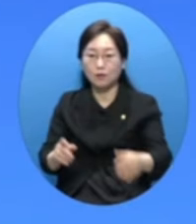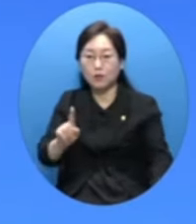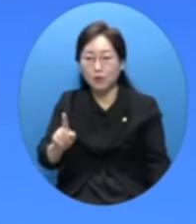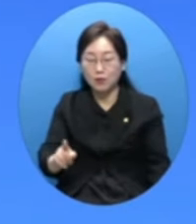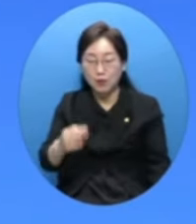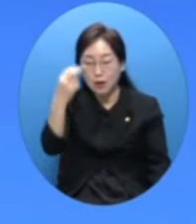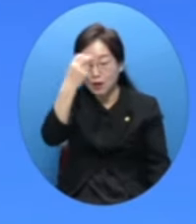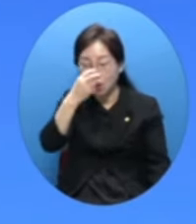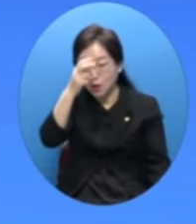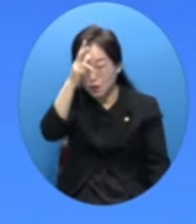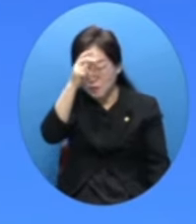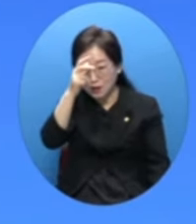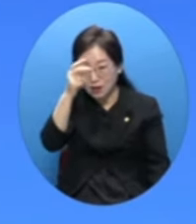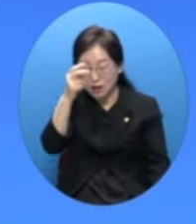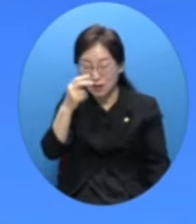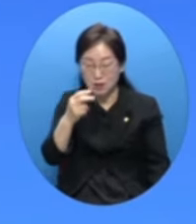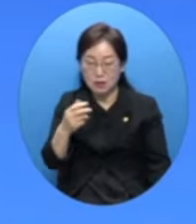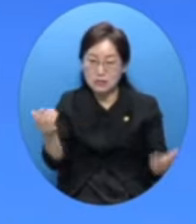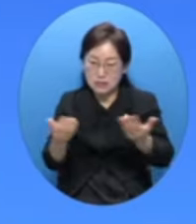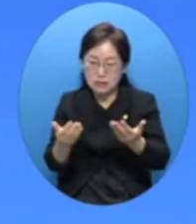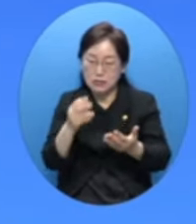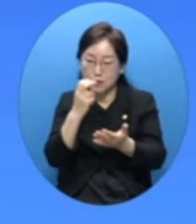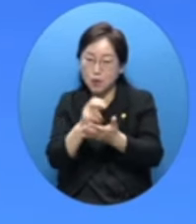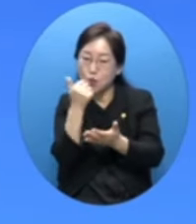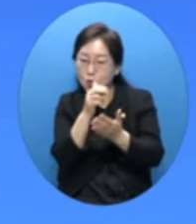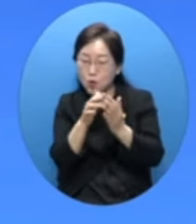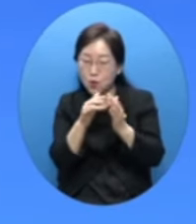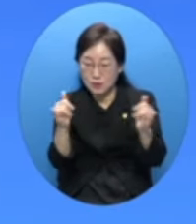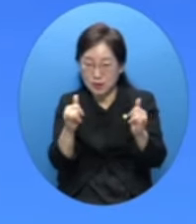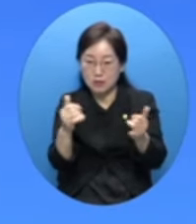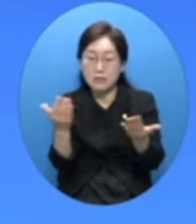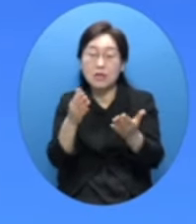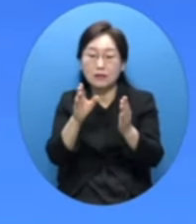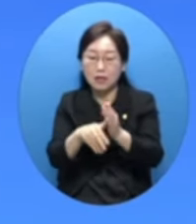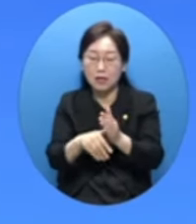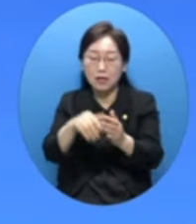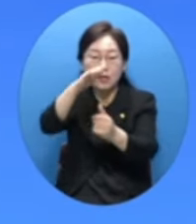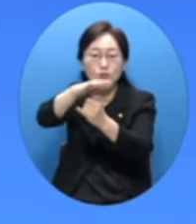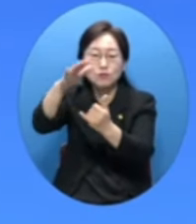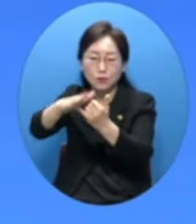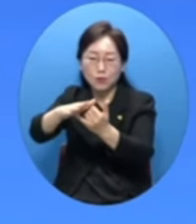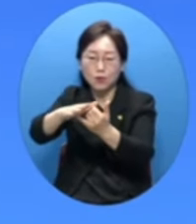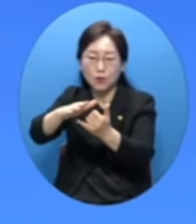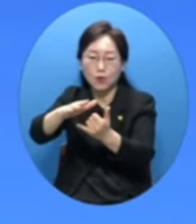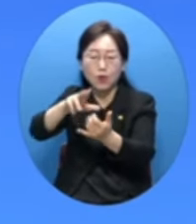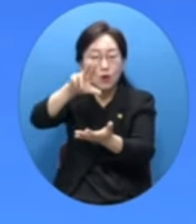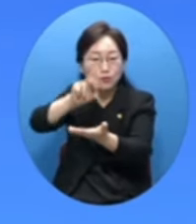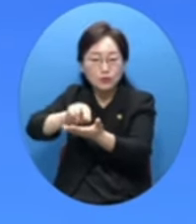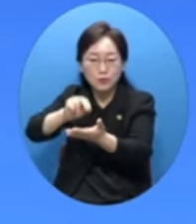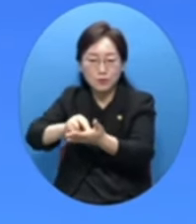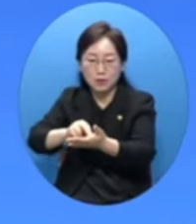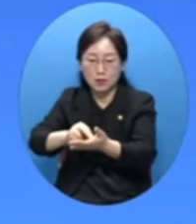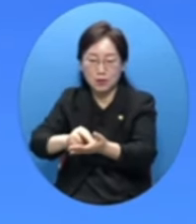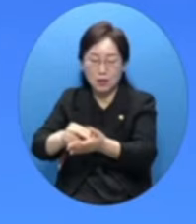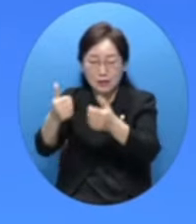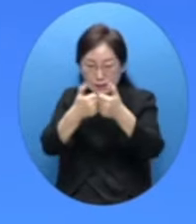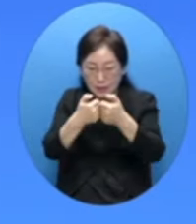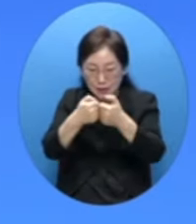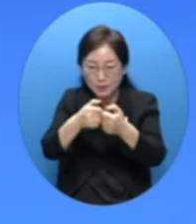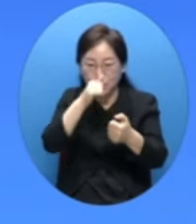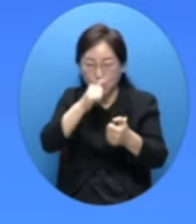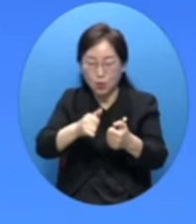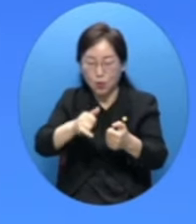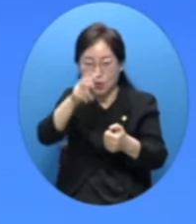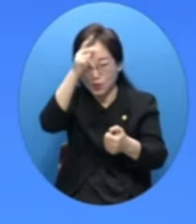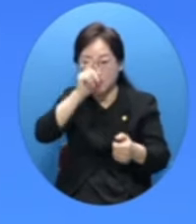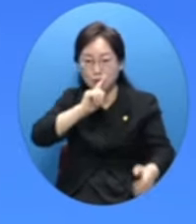일할 때 청소년 문제를 많이 상담하고 또 변호도 하고 또 판결도 하고 그 검찰을 기소도 하고